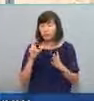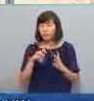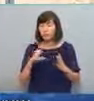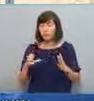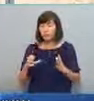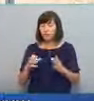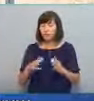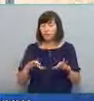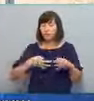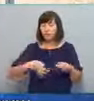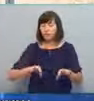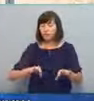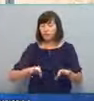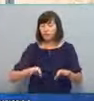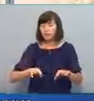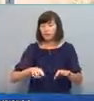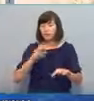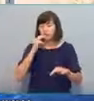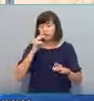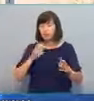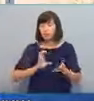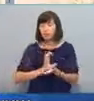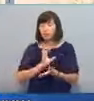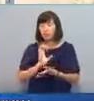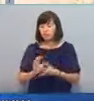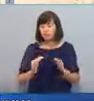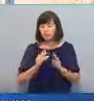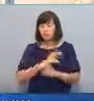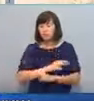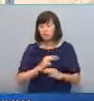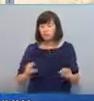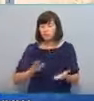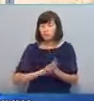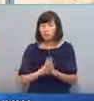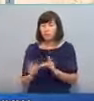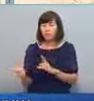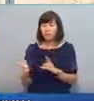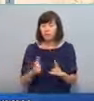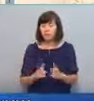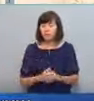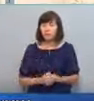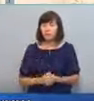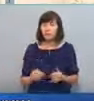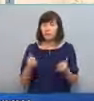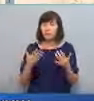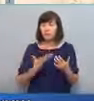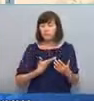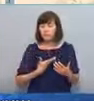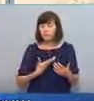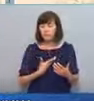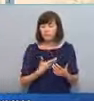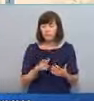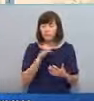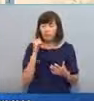келген автокөліктерге азық түрліктерді артып, үйме-үй таратып жағдайын жасадық. Ал қазіргі